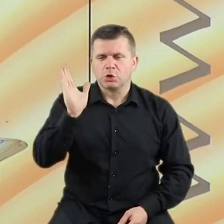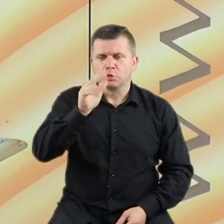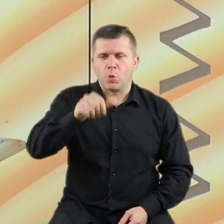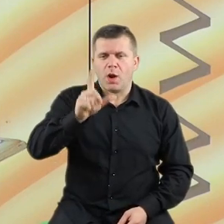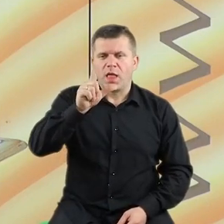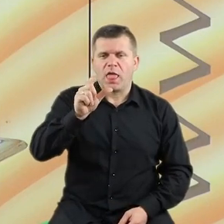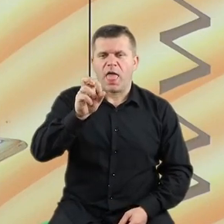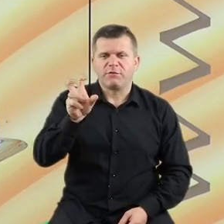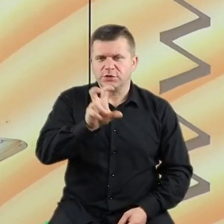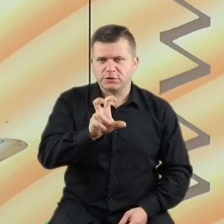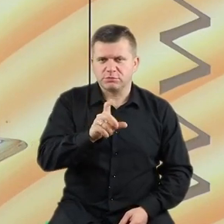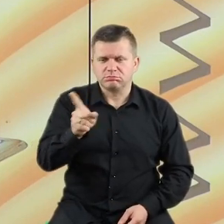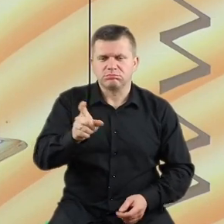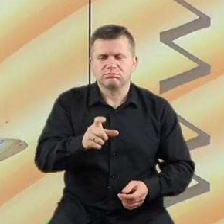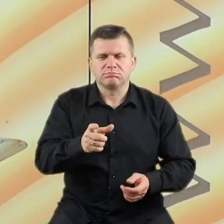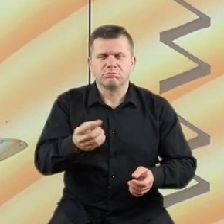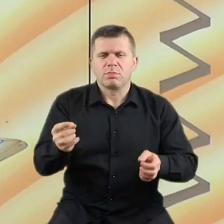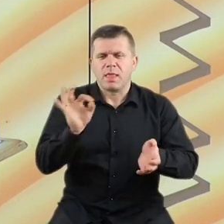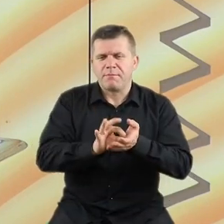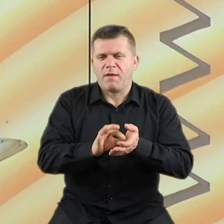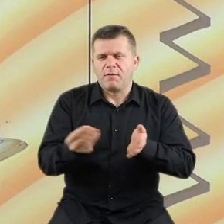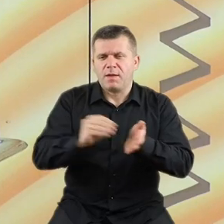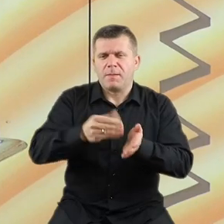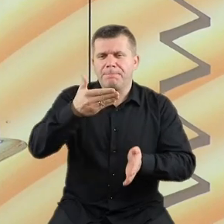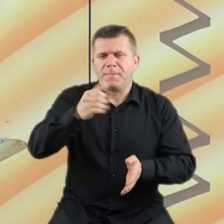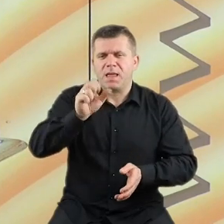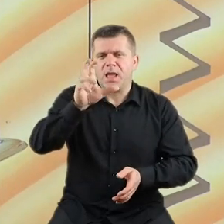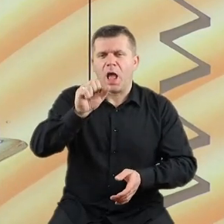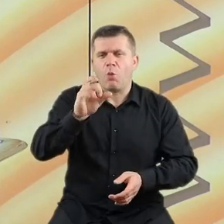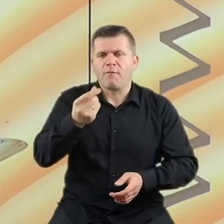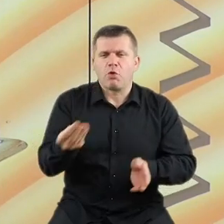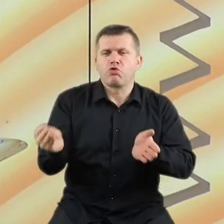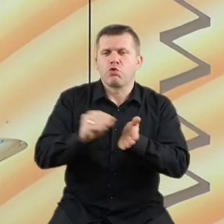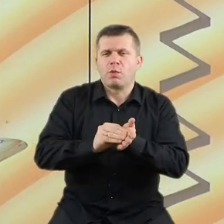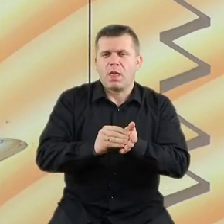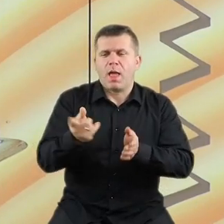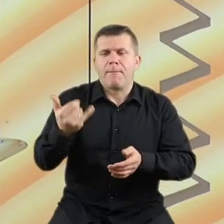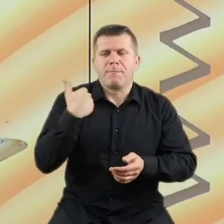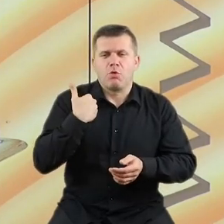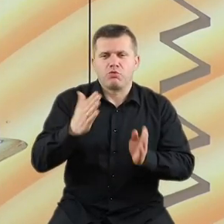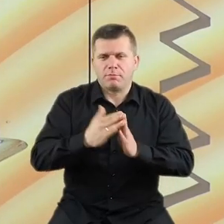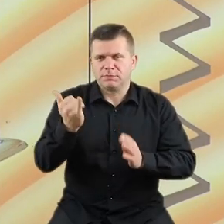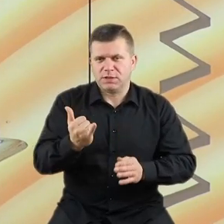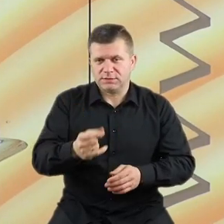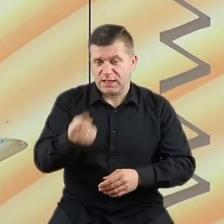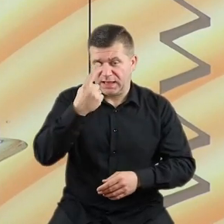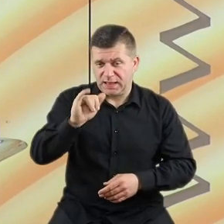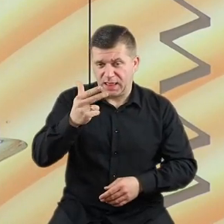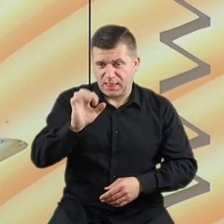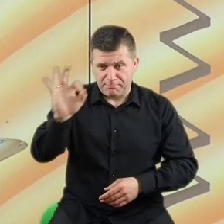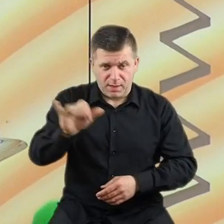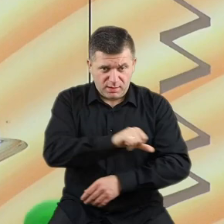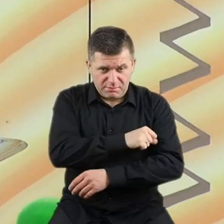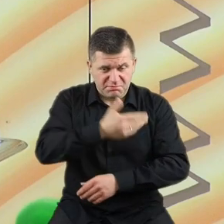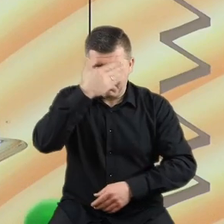pewno dodane odczestwo od czapy po prostu, bo każdy musi mieć jakieś odczestwo, więc jej w domu dziecka dodano. Czy ona ma na imię Dina, tego nie